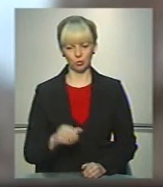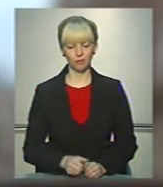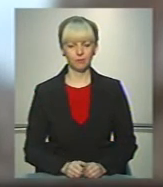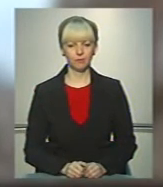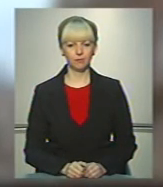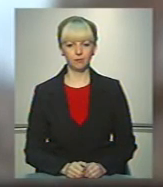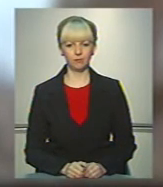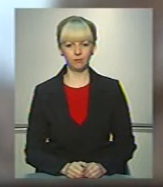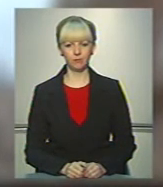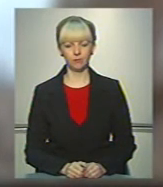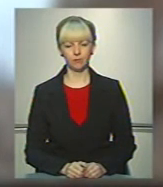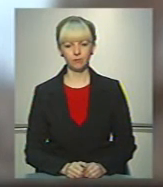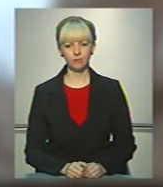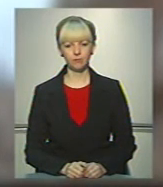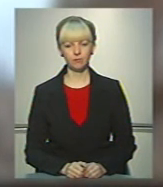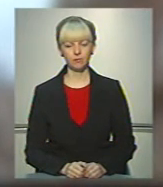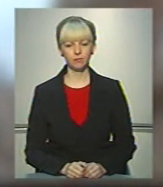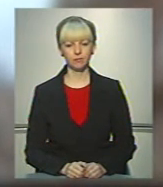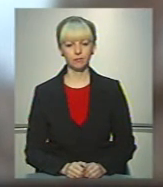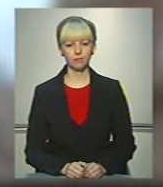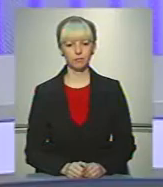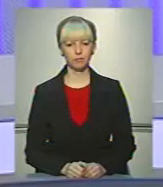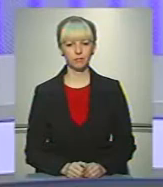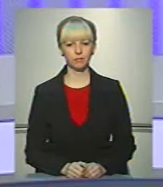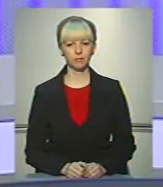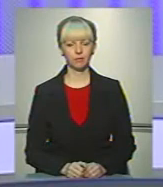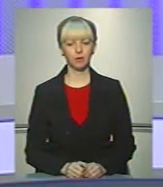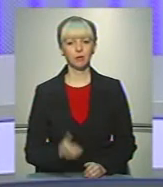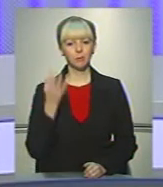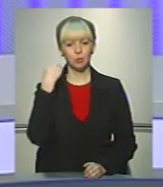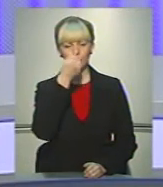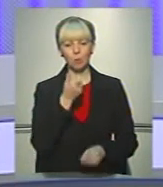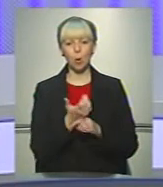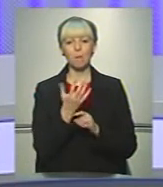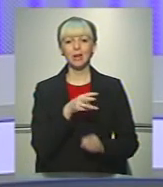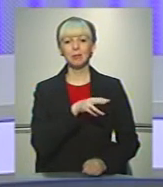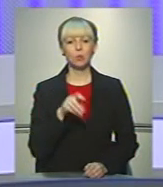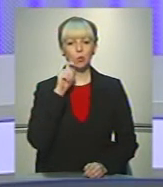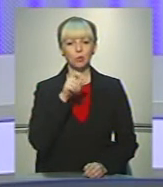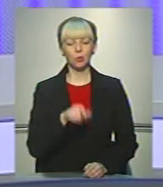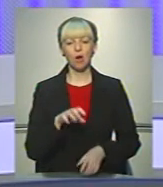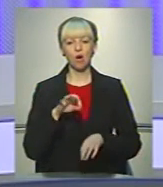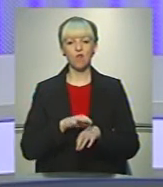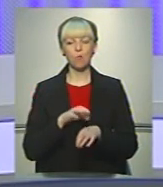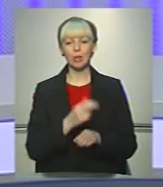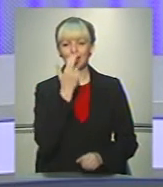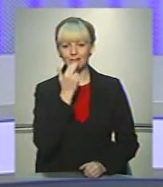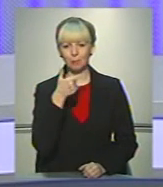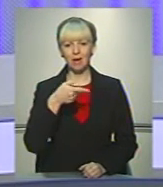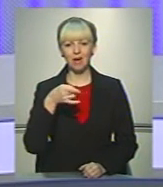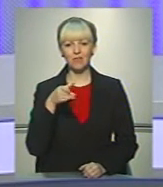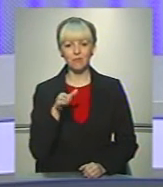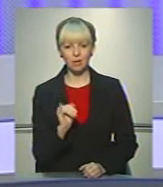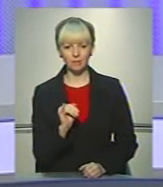Лупай, Катерина Дремлюга, Андрій Буліга, телеканал Буковина. Минулоріч понад 5 мільйонів українців хворіли на грип та